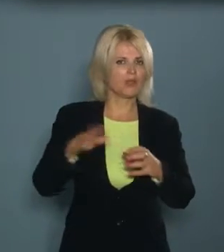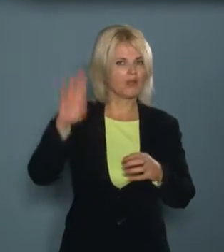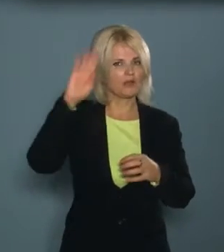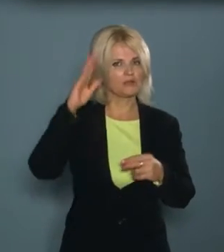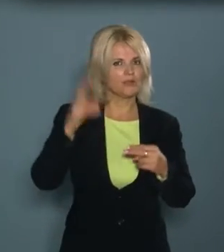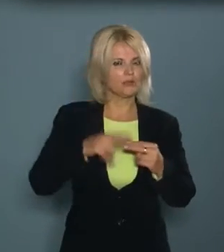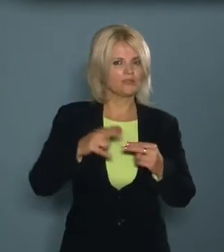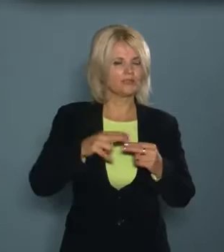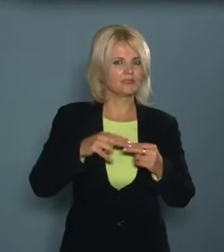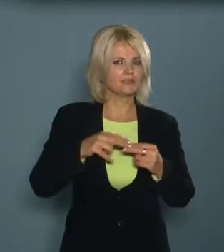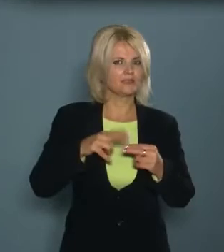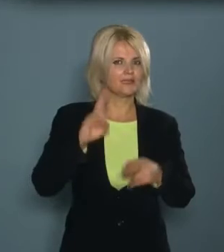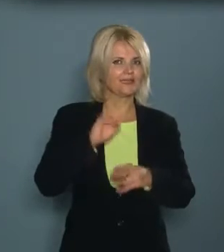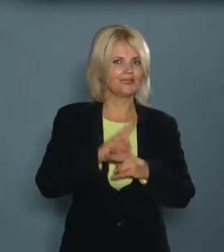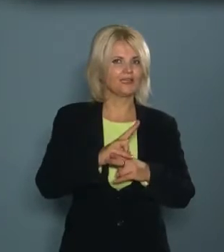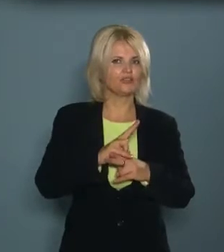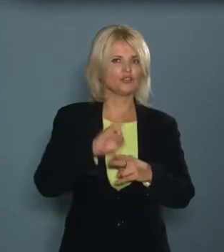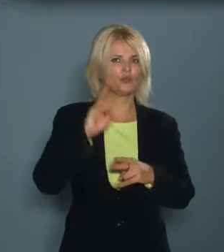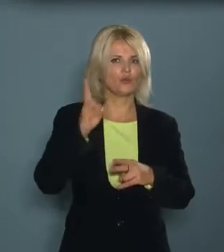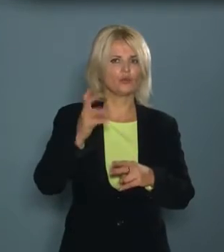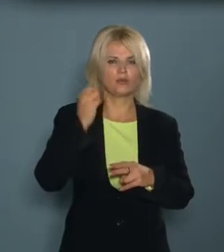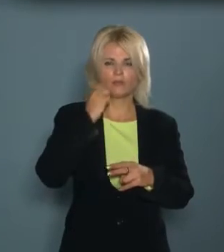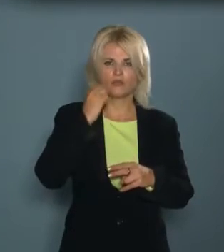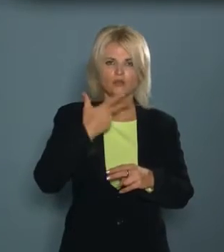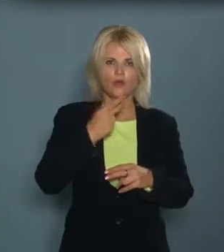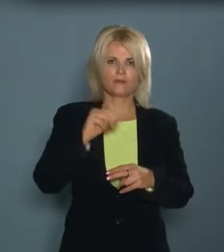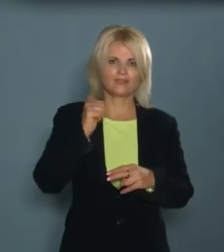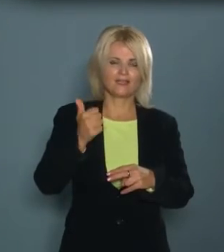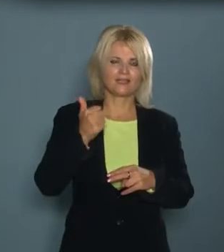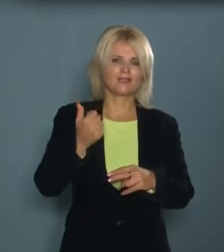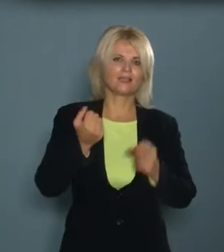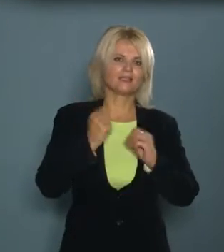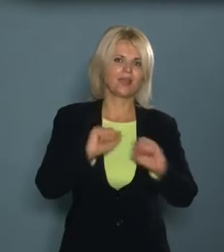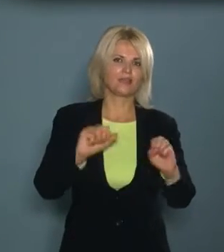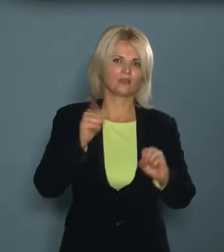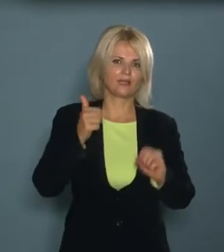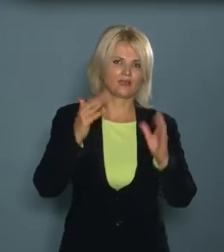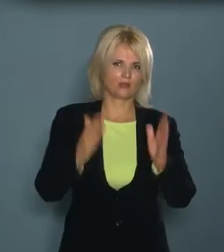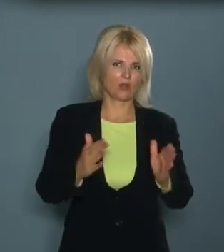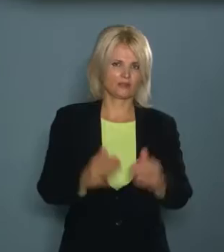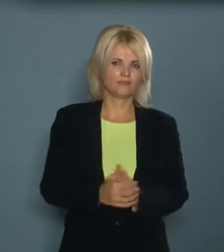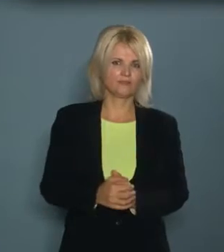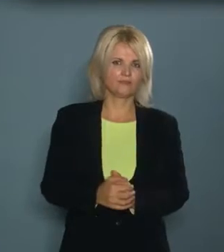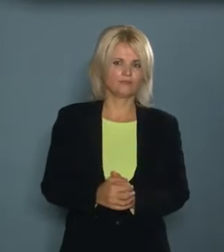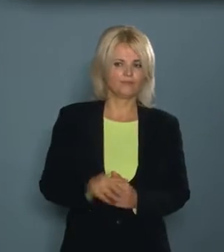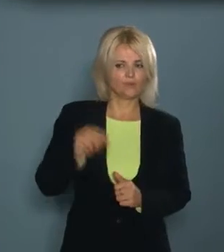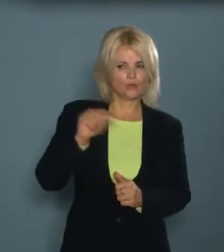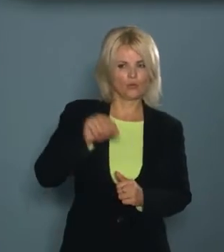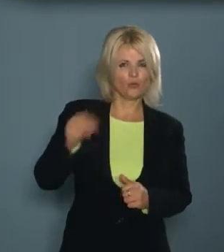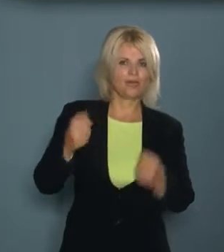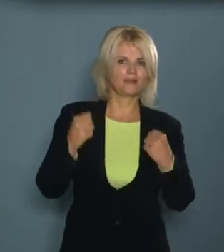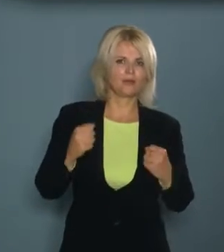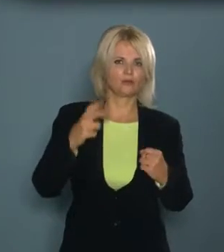katonáihoz közel helyezkedett el a kiskunmajsai 31. lövészezred 3. századának egy szakasza. Őket erősítették